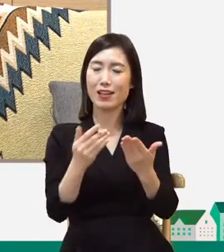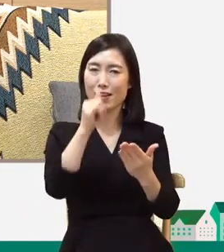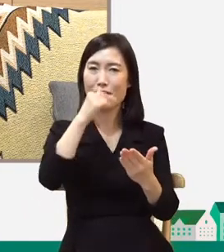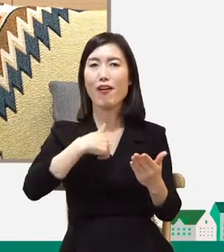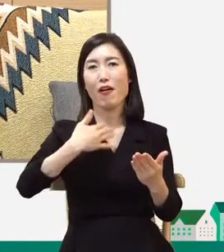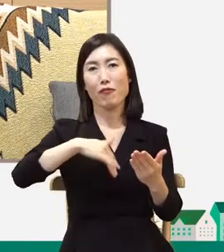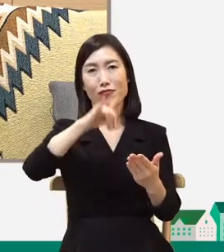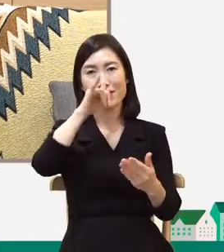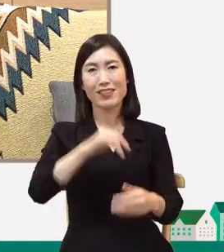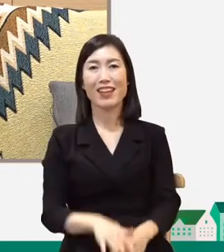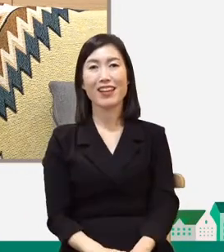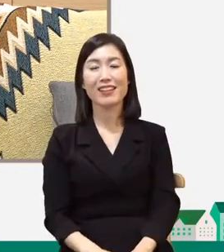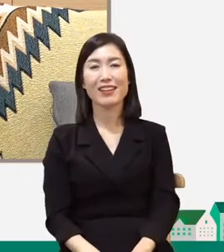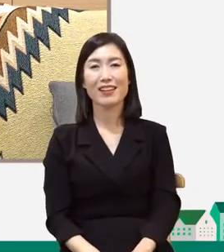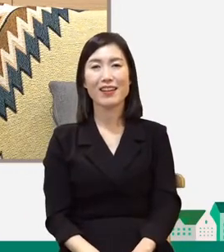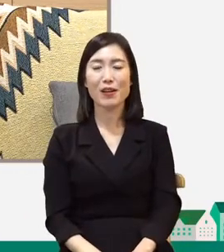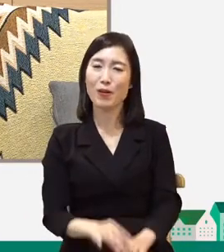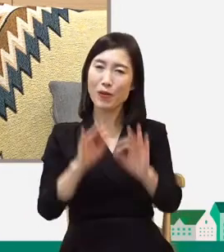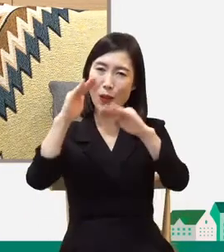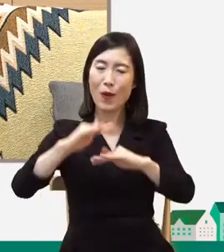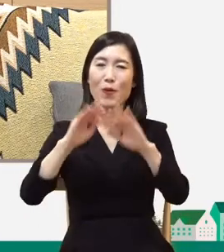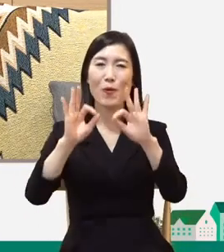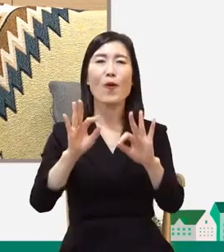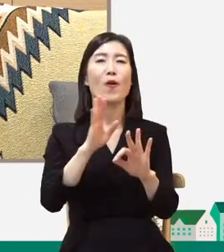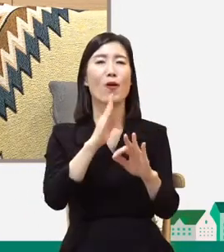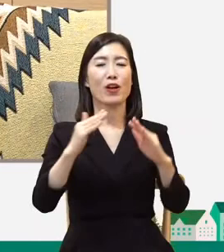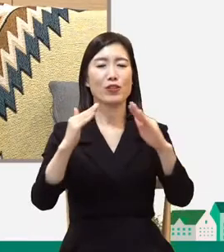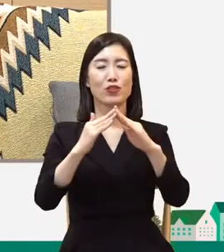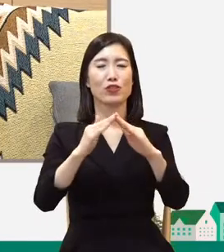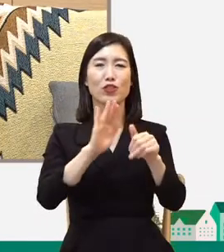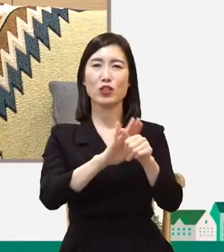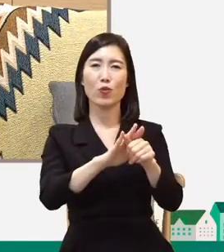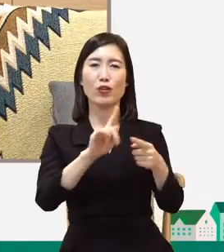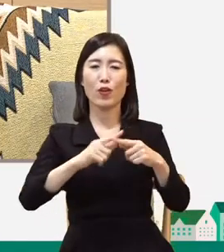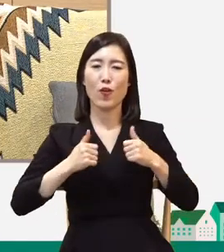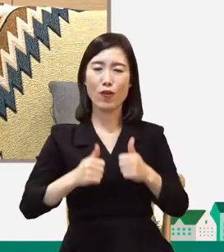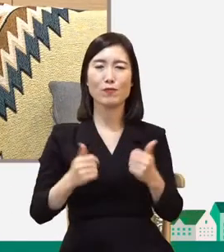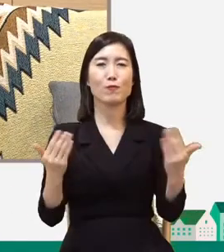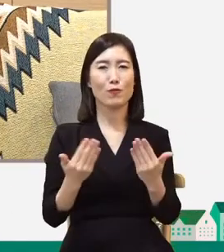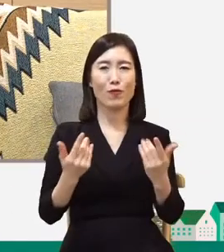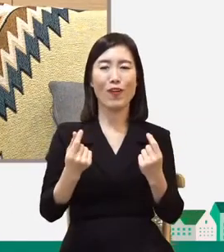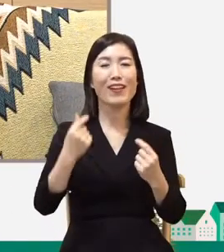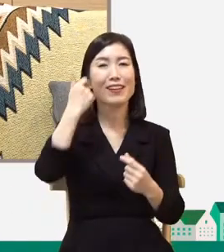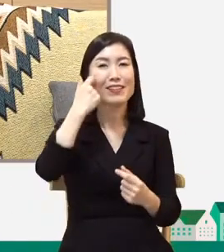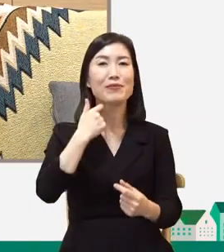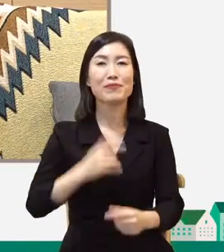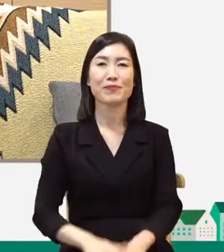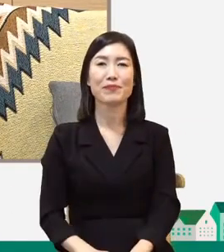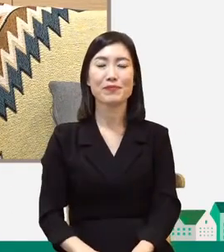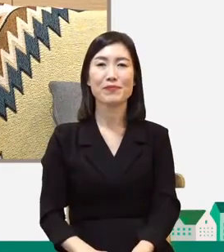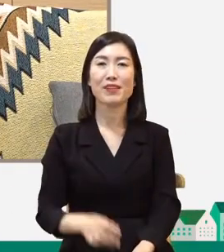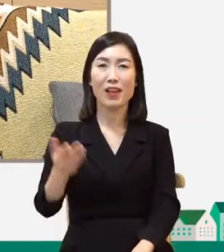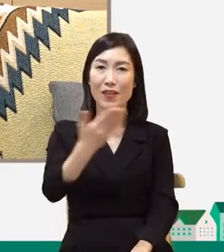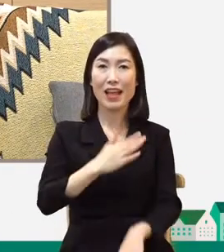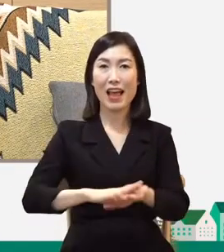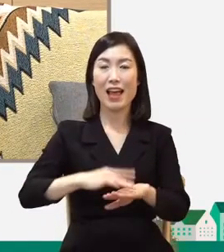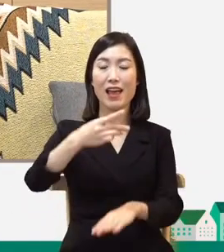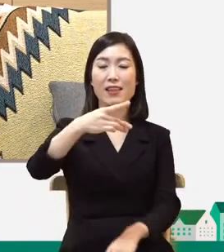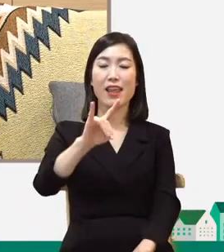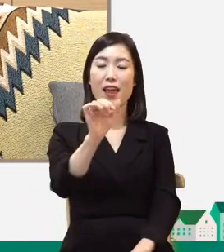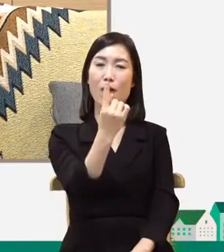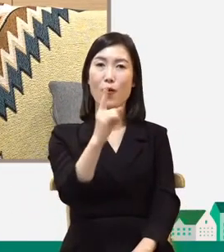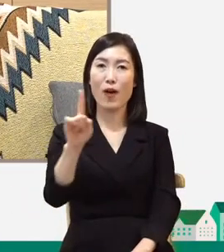있습니다. 굉장히 주거와 관련돼서 열심히 하시고요. 사실 이제 태화 샘솟는 집은 여러분들 잘 아시겠지만